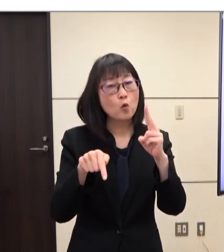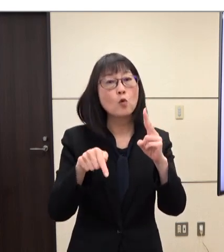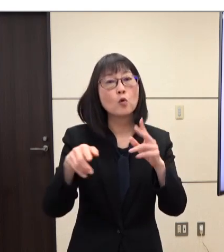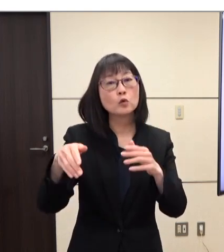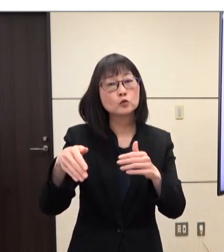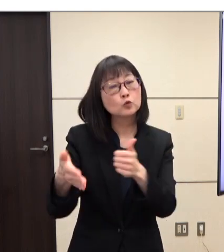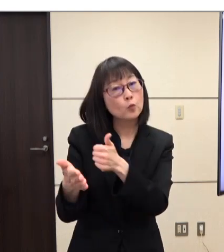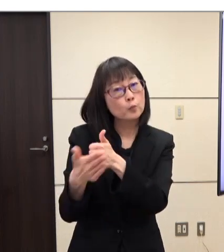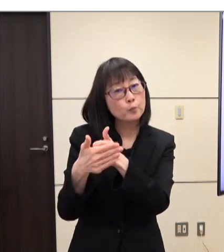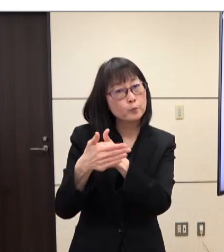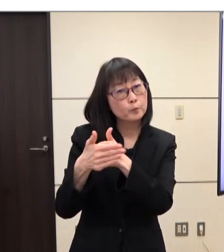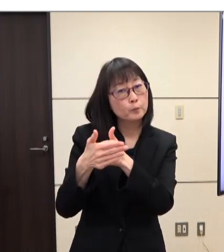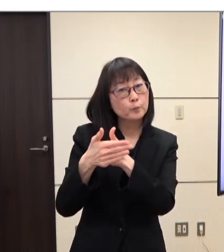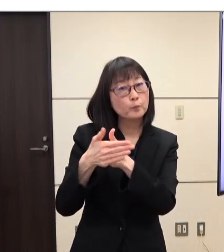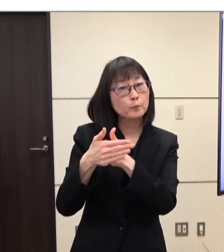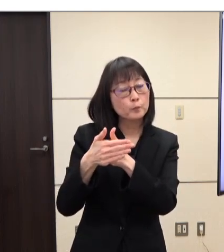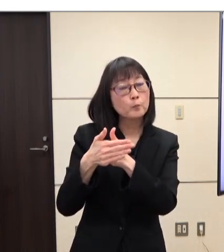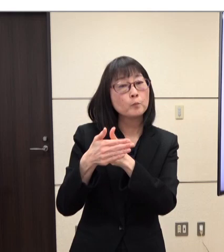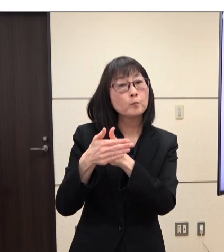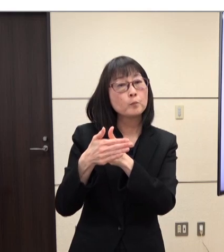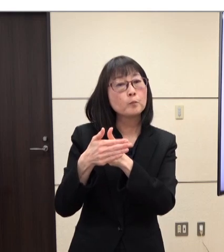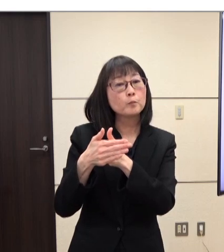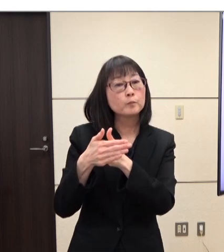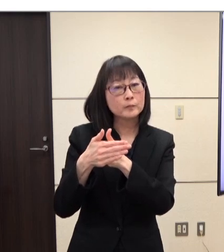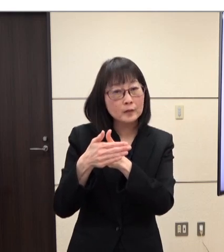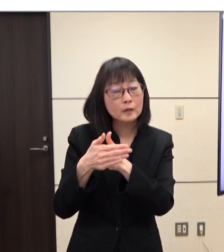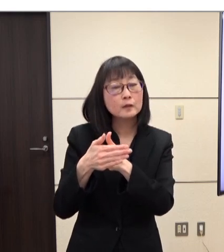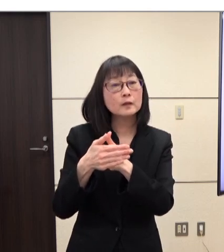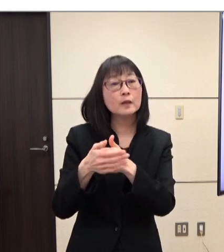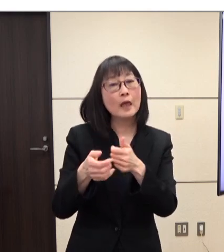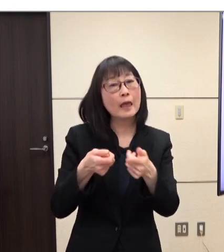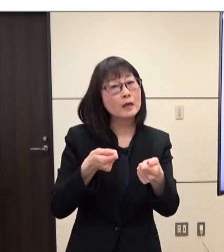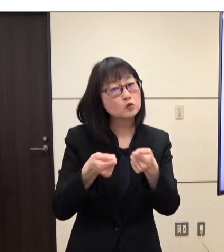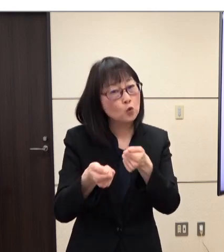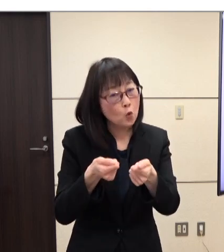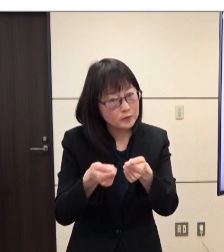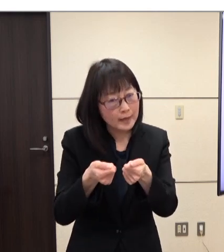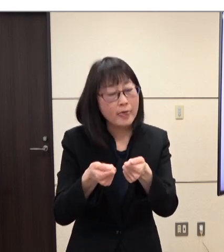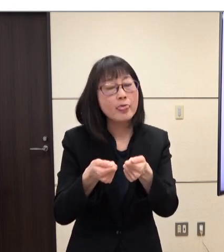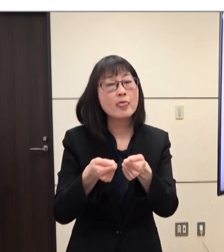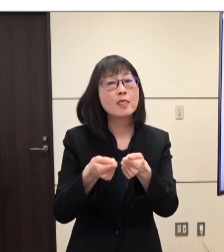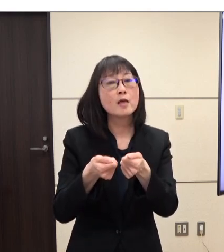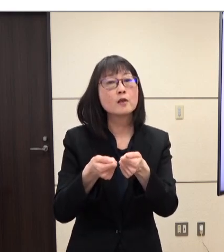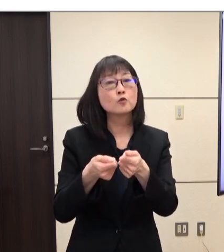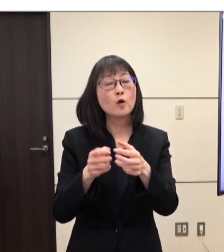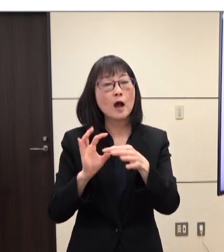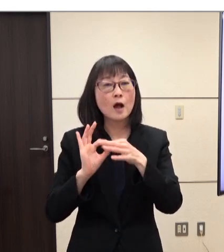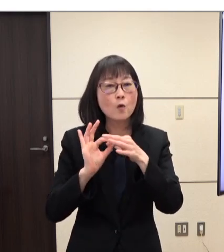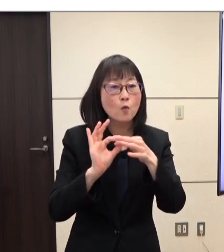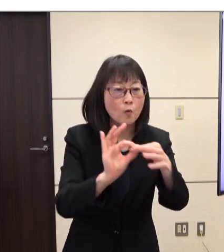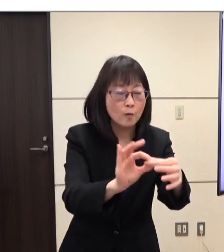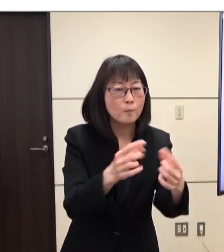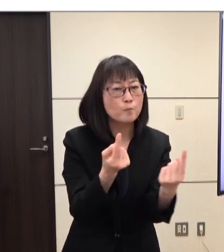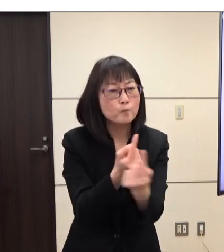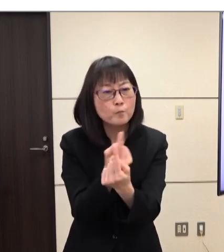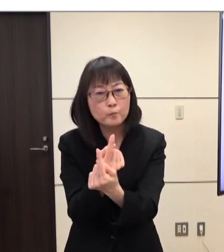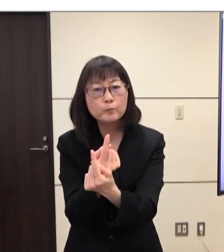一定の調整をしていただいた上で販売していただくと まあ、こういう仕組みにしたわけです